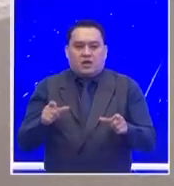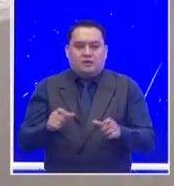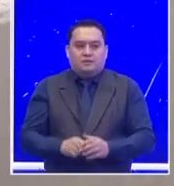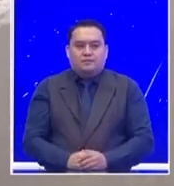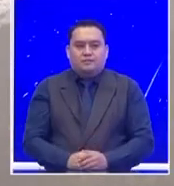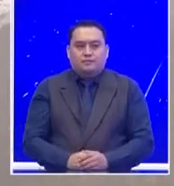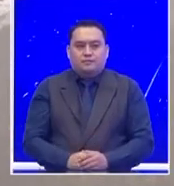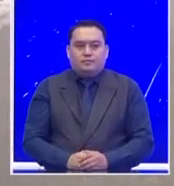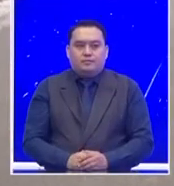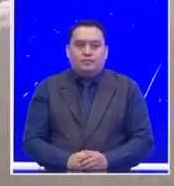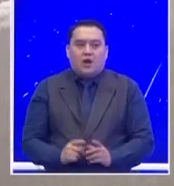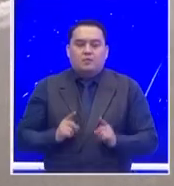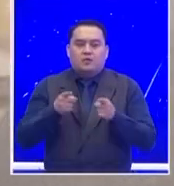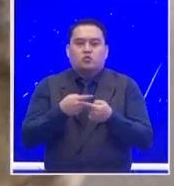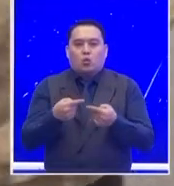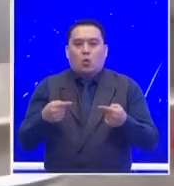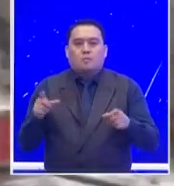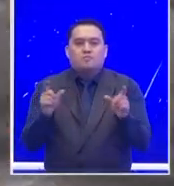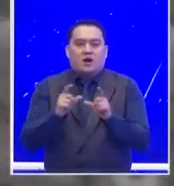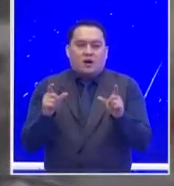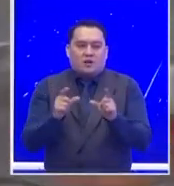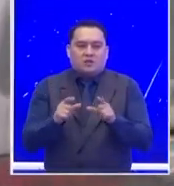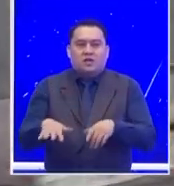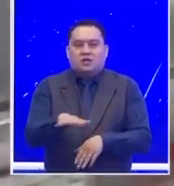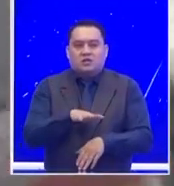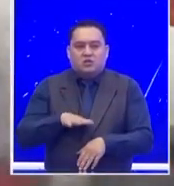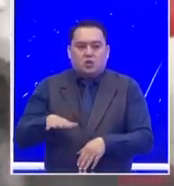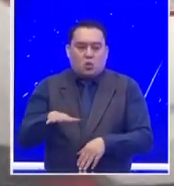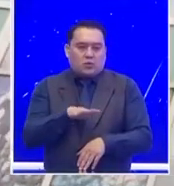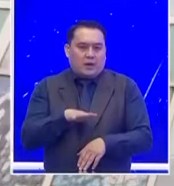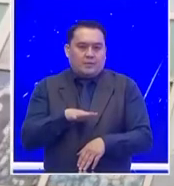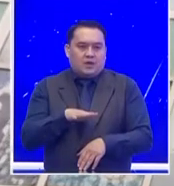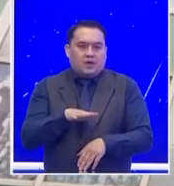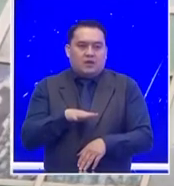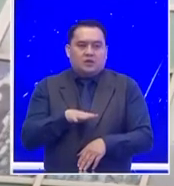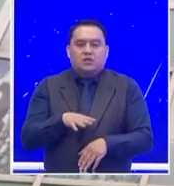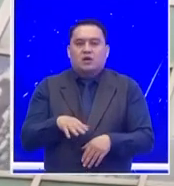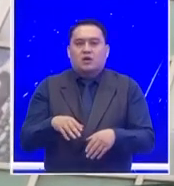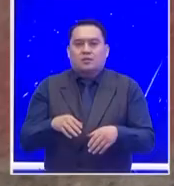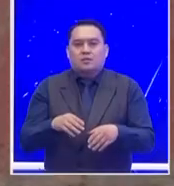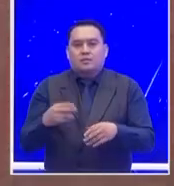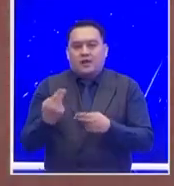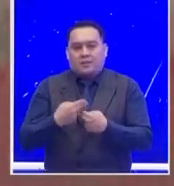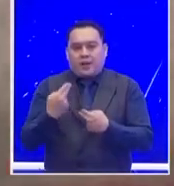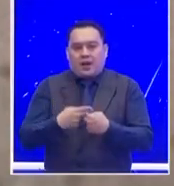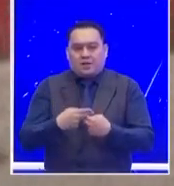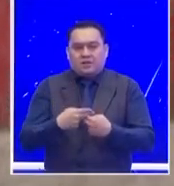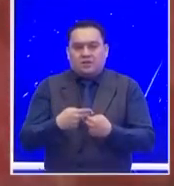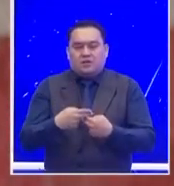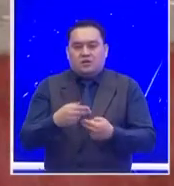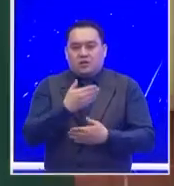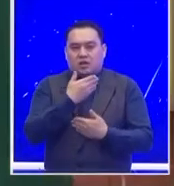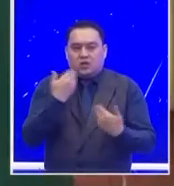Не смог Ихия попасть и в другой торговый дом, что на территории этого же рынка. Приспособление для преодоления препятствия здесь